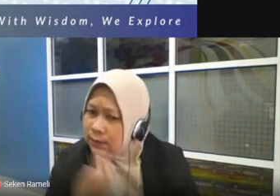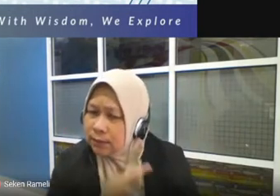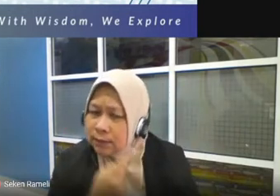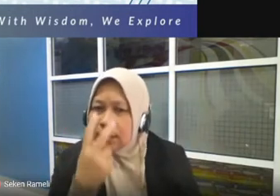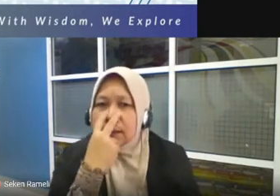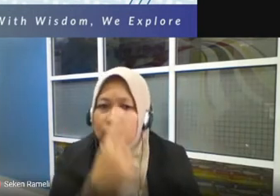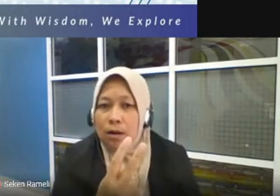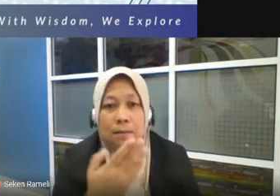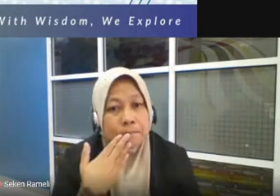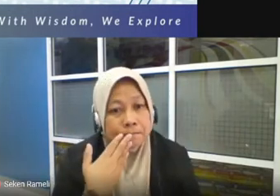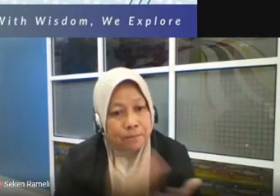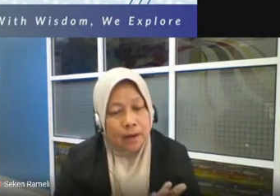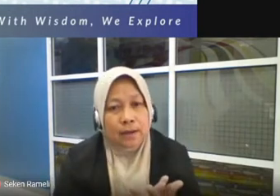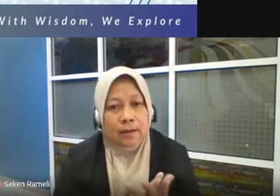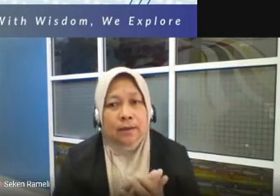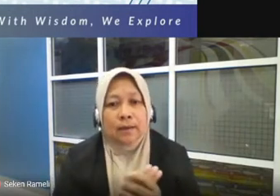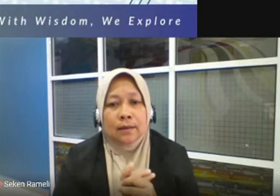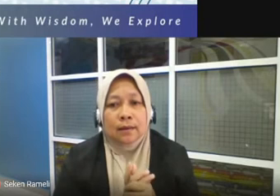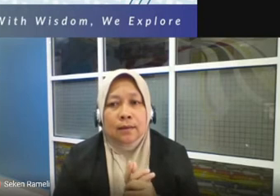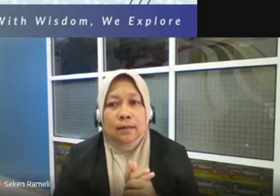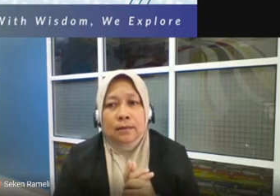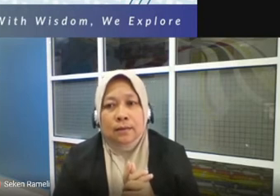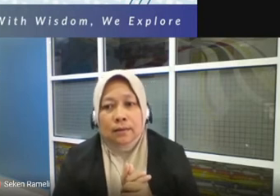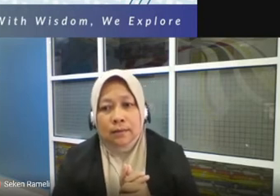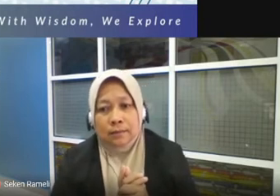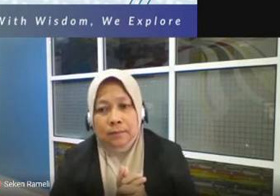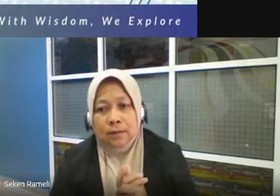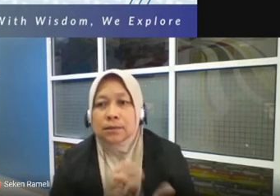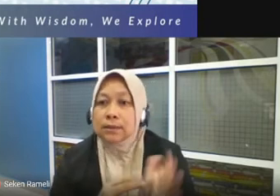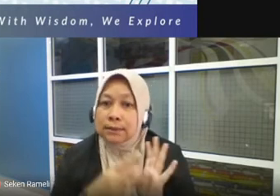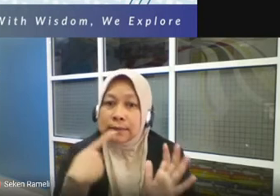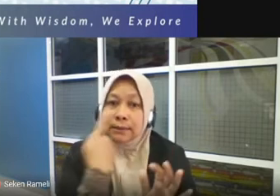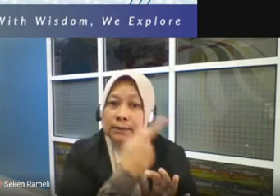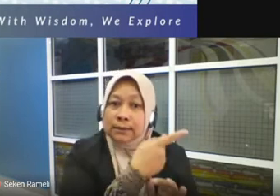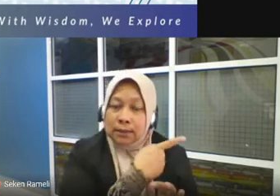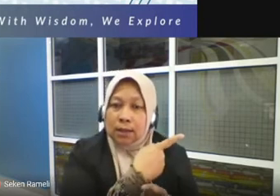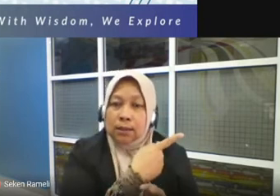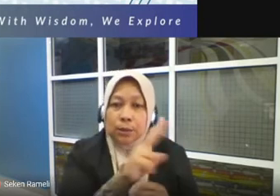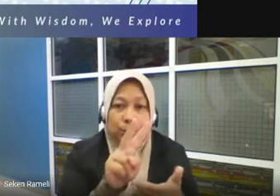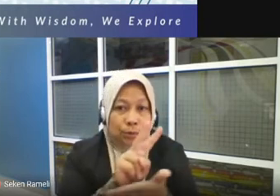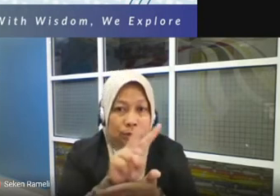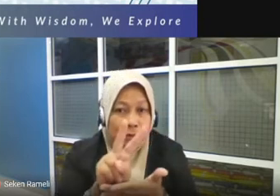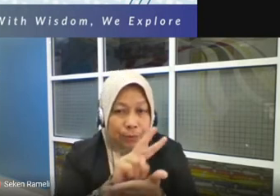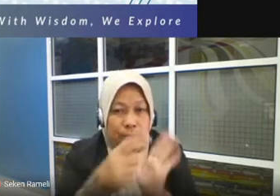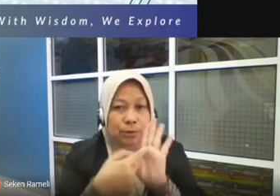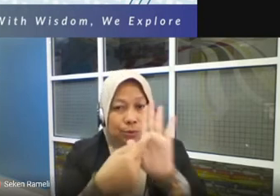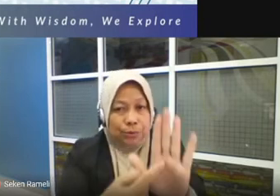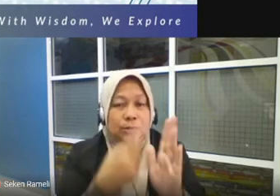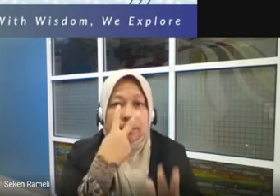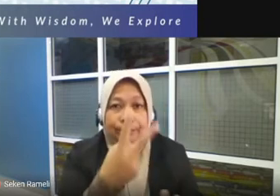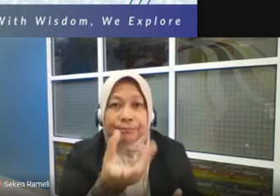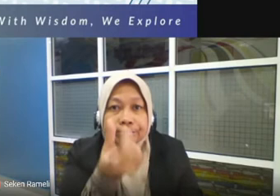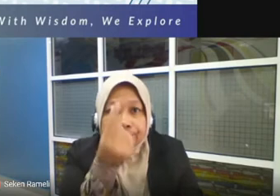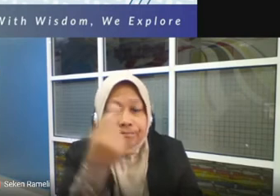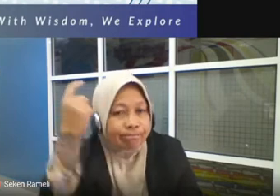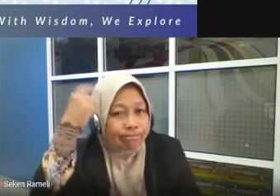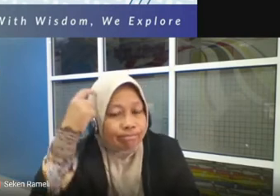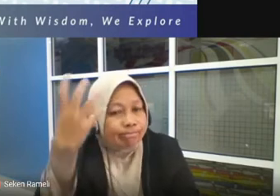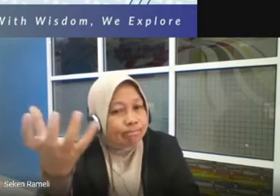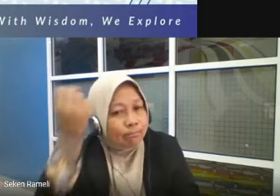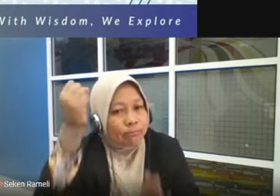baik? Okay, so ini antara kita panggil dia ikon ataupun visual-visual yang senang ataupun mudah nak ingat.